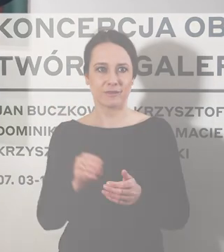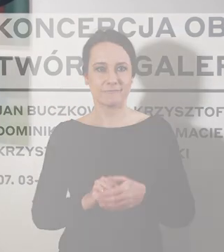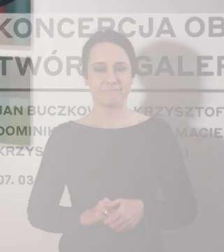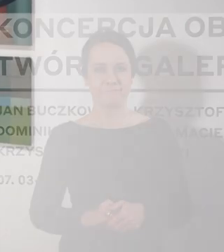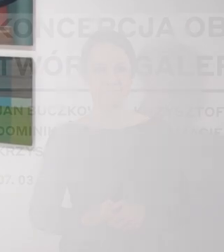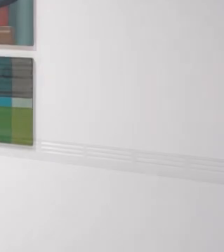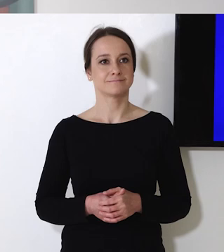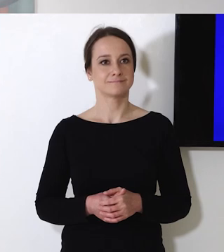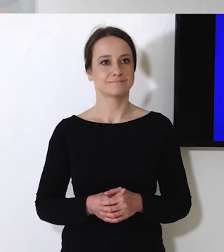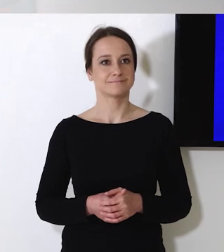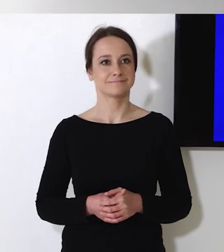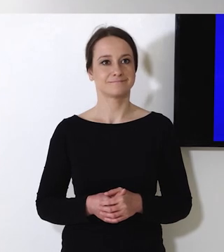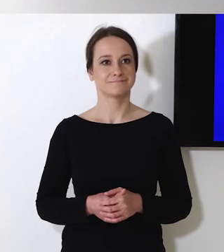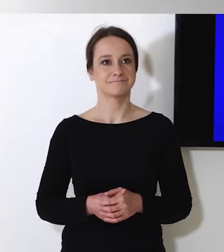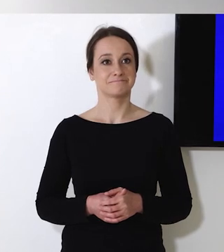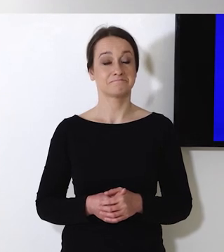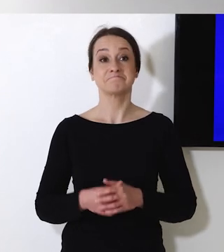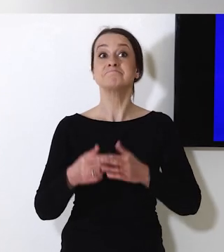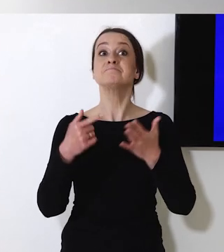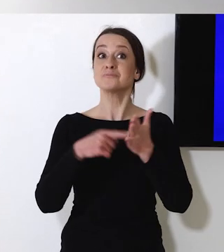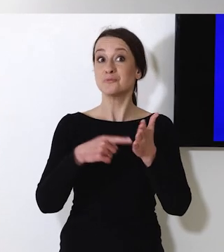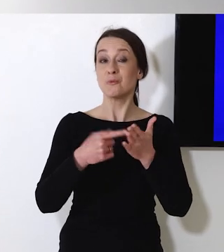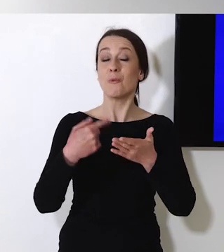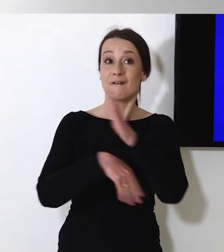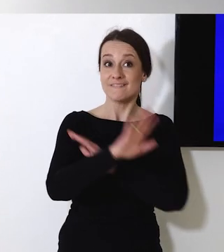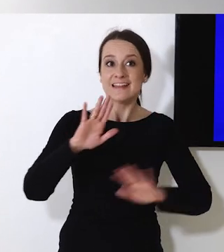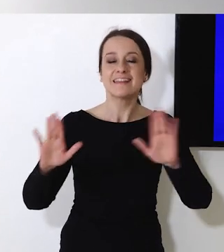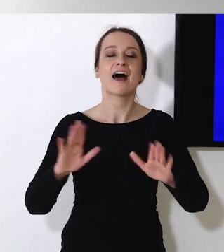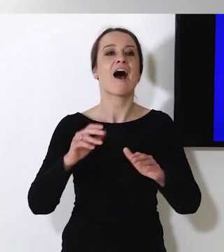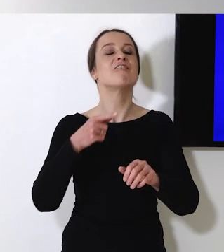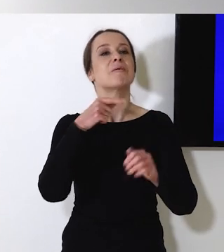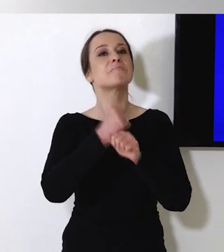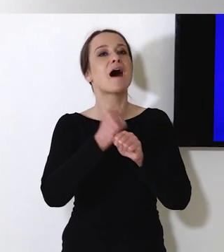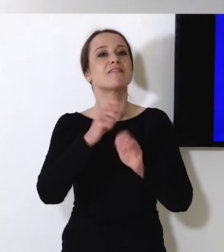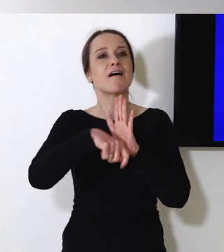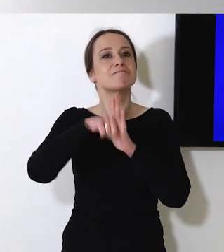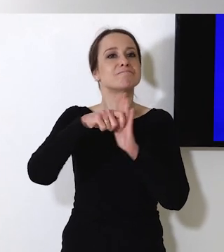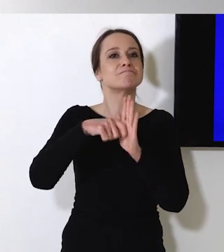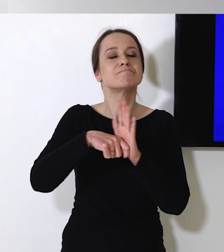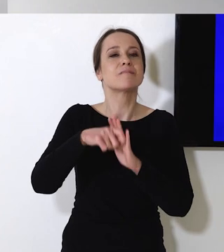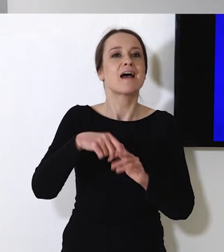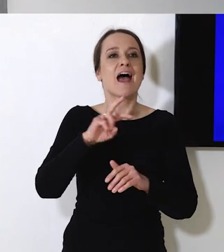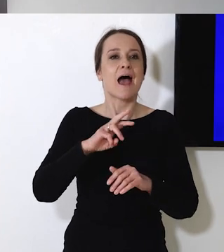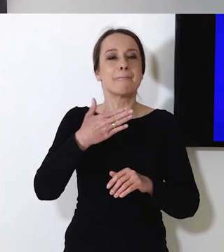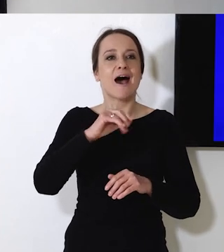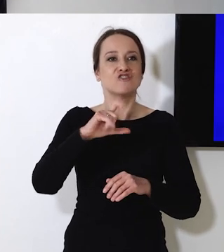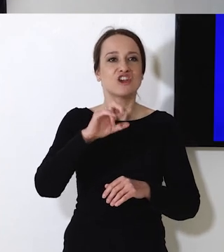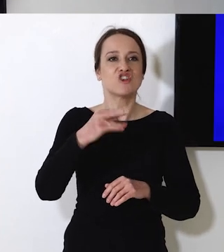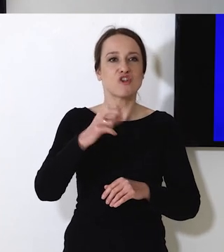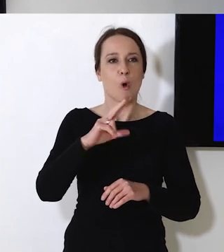cześć z prezentowanych na wystawie praca wideo macie kostki jego autoportret